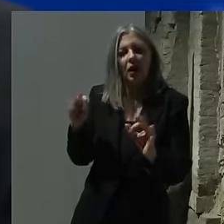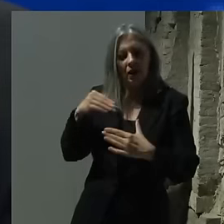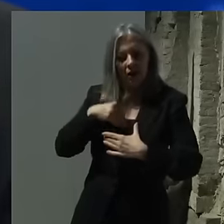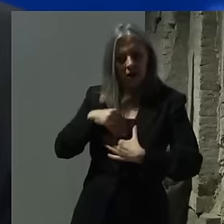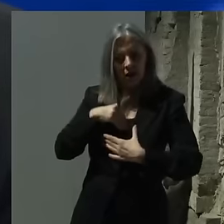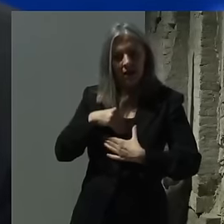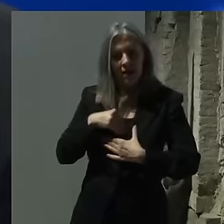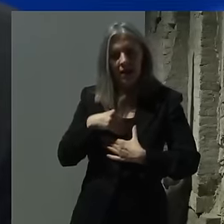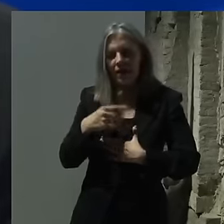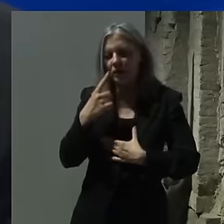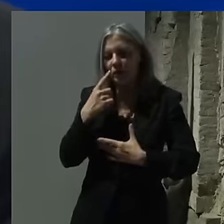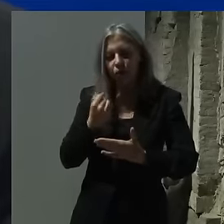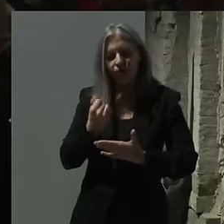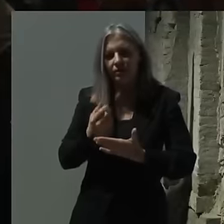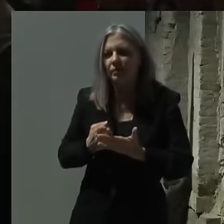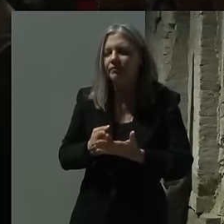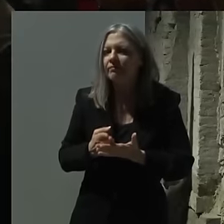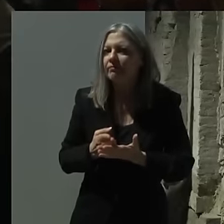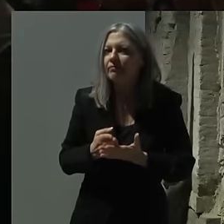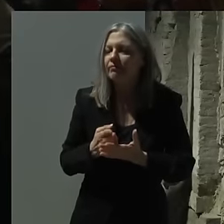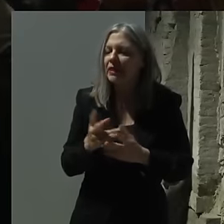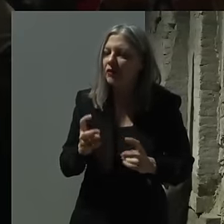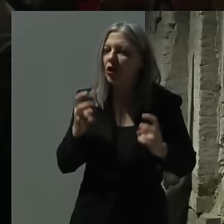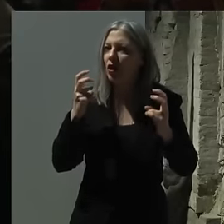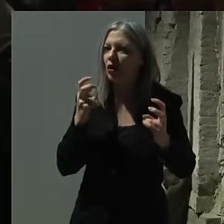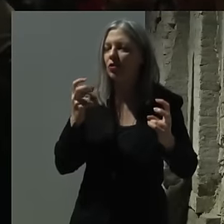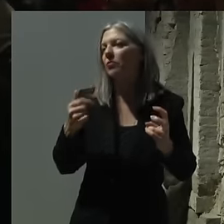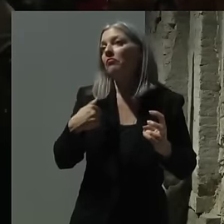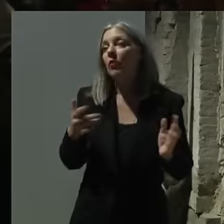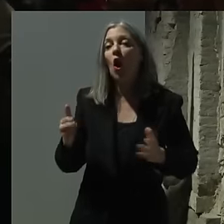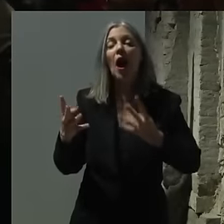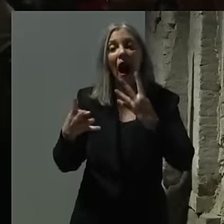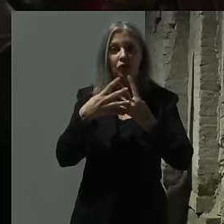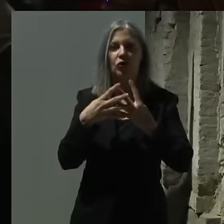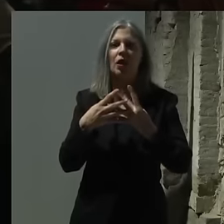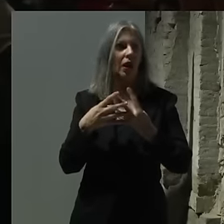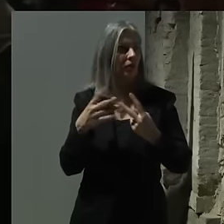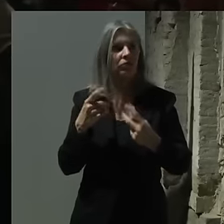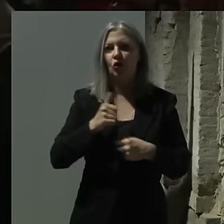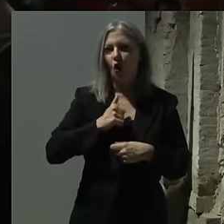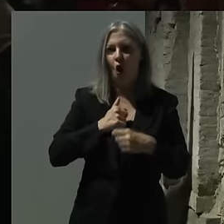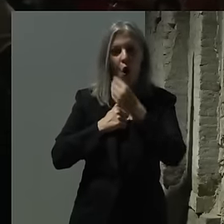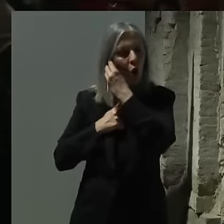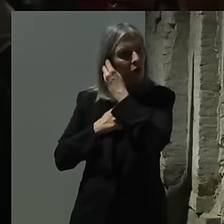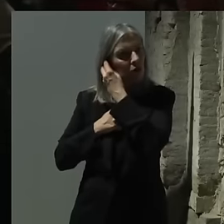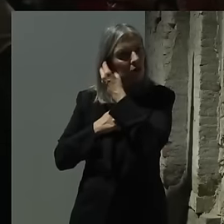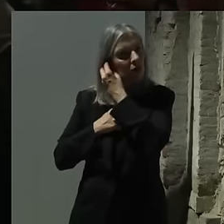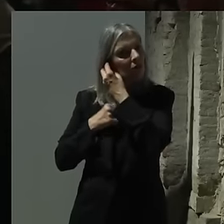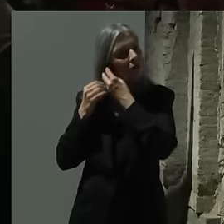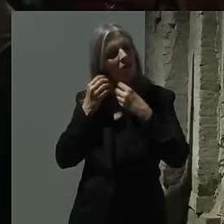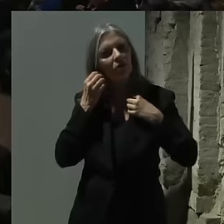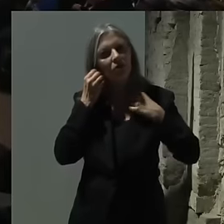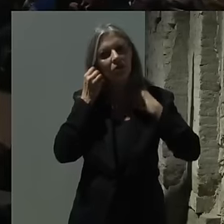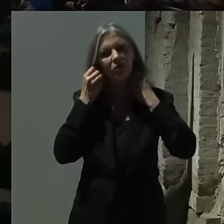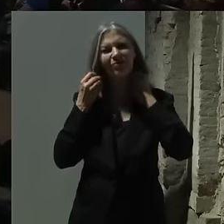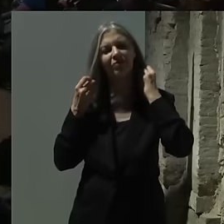duro, voglio dire. Io in carcere riuscivo a stare per conto mio, perché grazie alla situazione carceraria